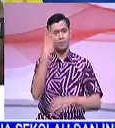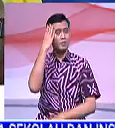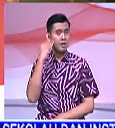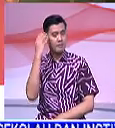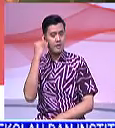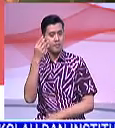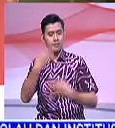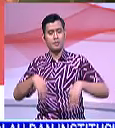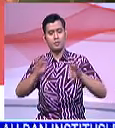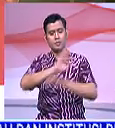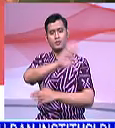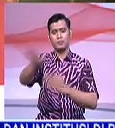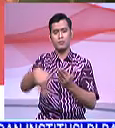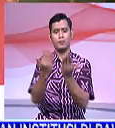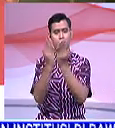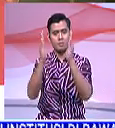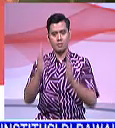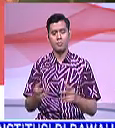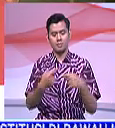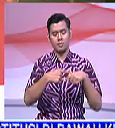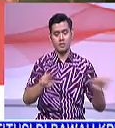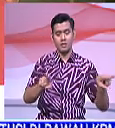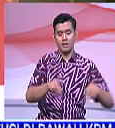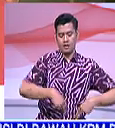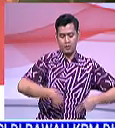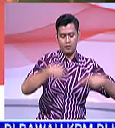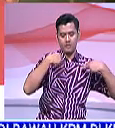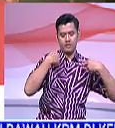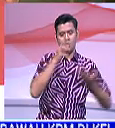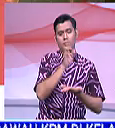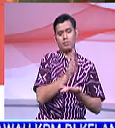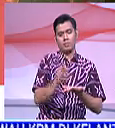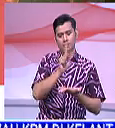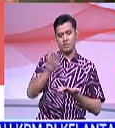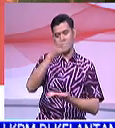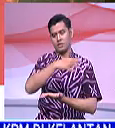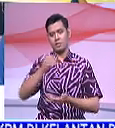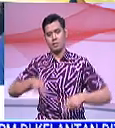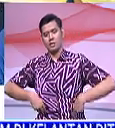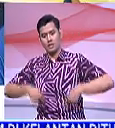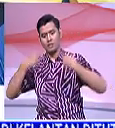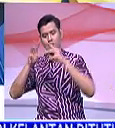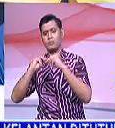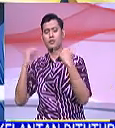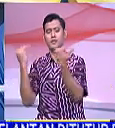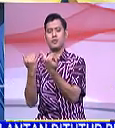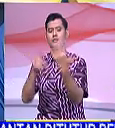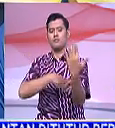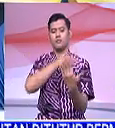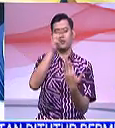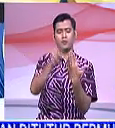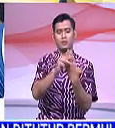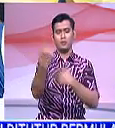pelajar serta mampu membesarkan kehidupan di kampus dengan kehidupan bersama masyarakat topografi t badai hari